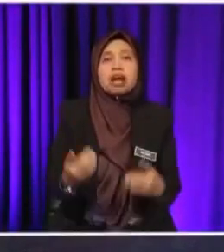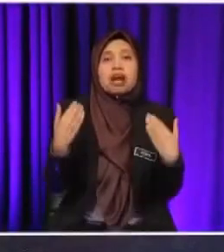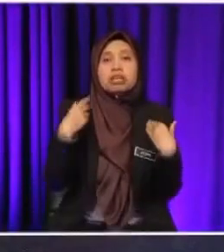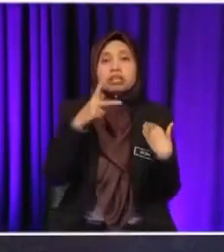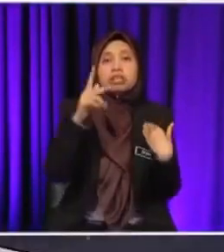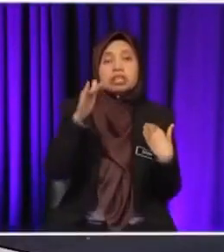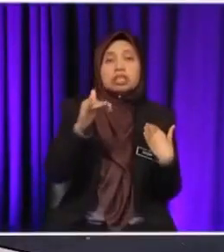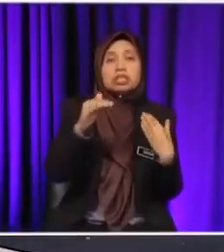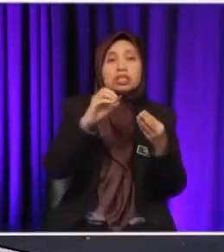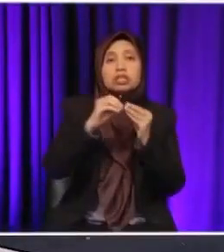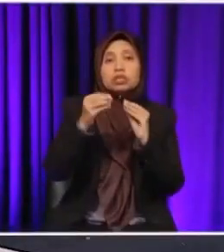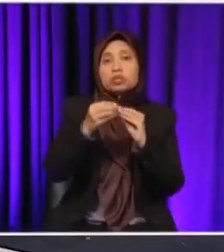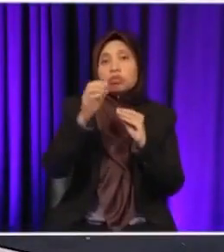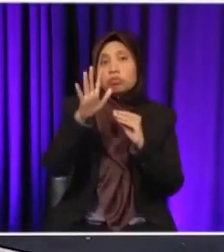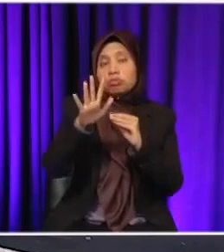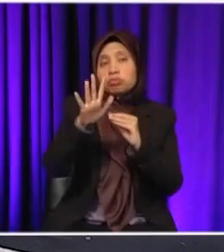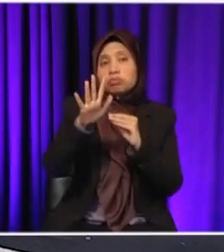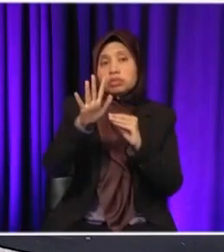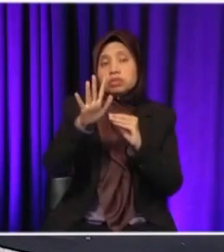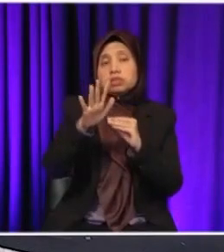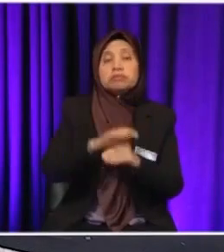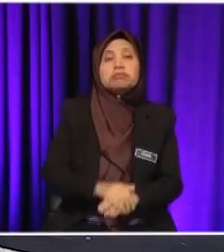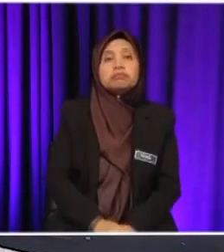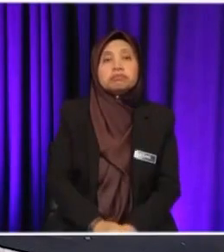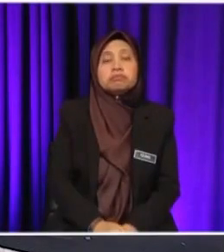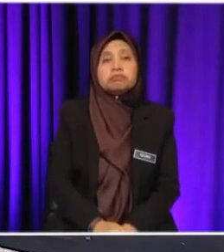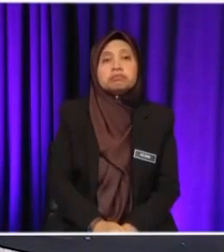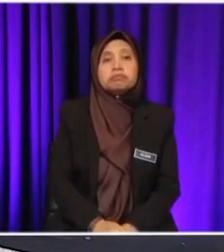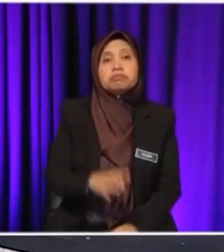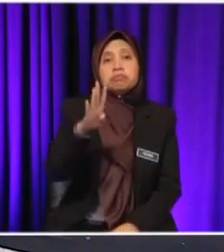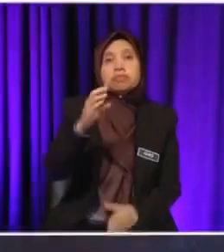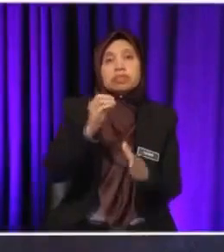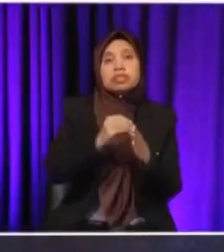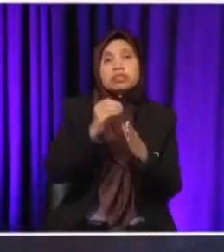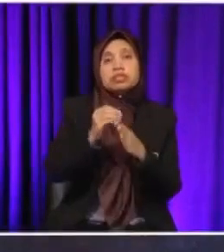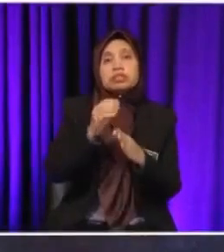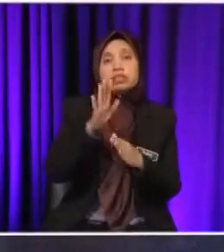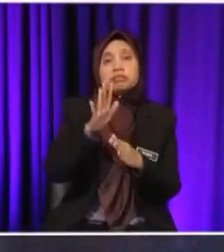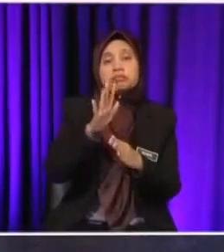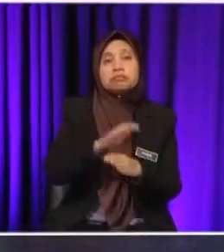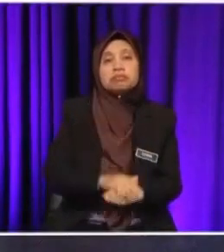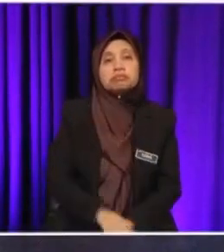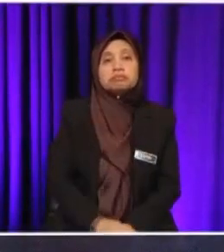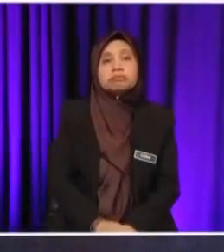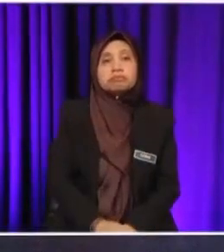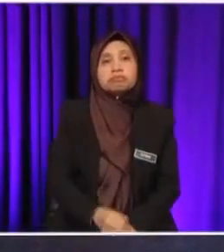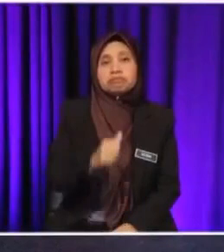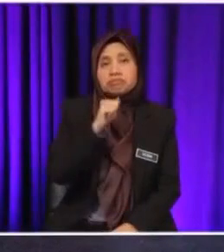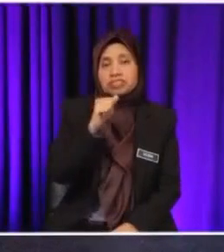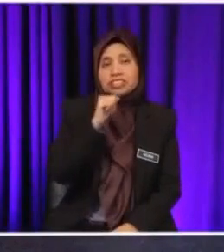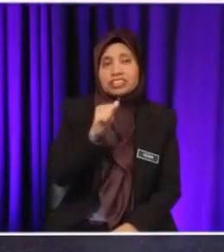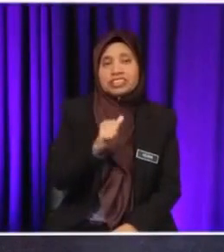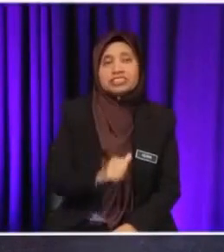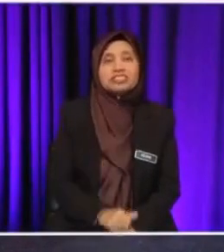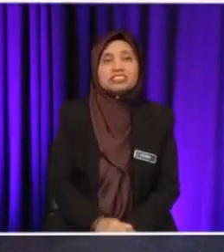yang kelima? Kelima? Saya tak pasti, empat atau lima. Bukan. Bukan cikgu. Ah